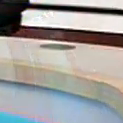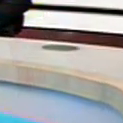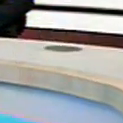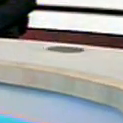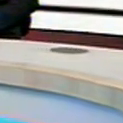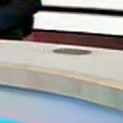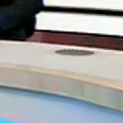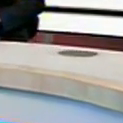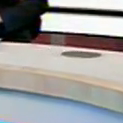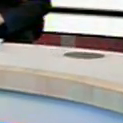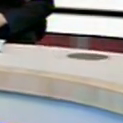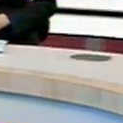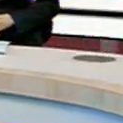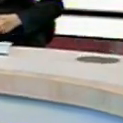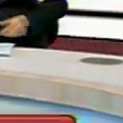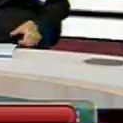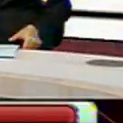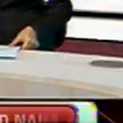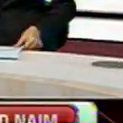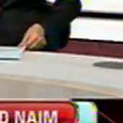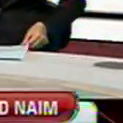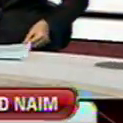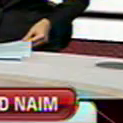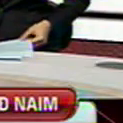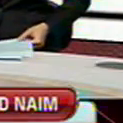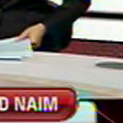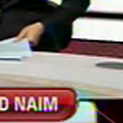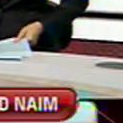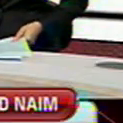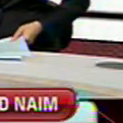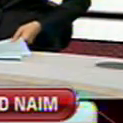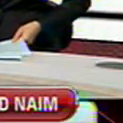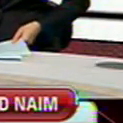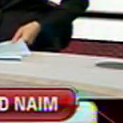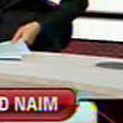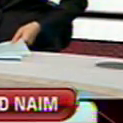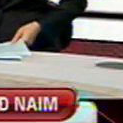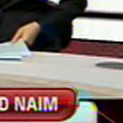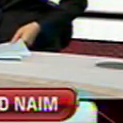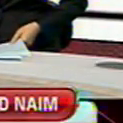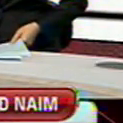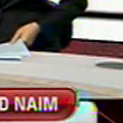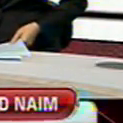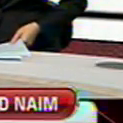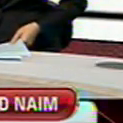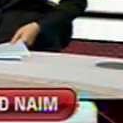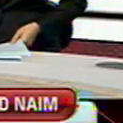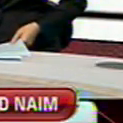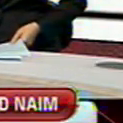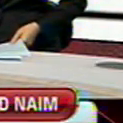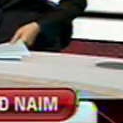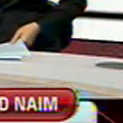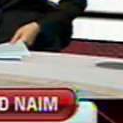Assalamualaikum dan salam 1 Malaysia saya Khairul Azwan Arba dan saya Atika m naim perintah berkurun dan laluan perairan yang